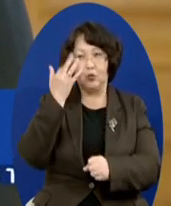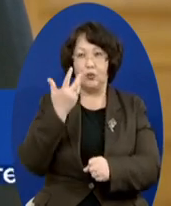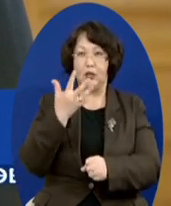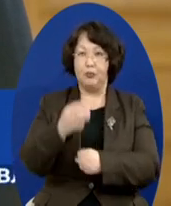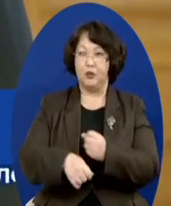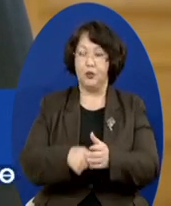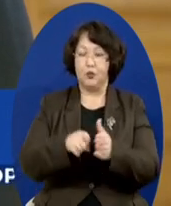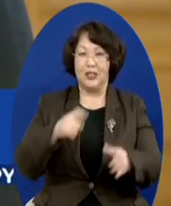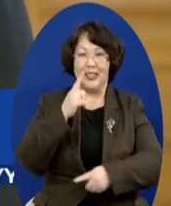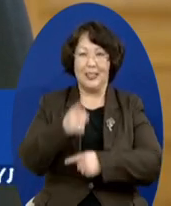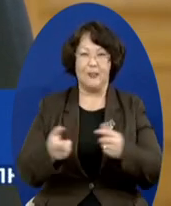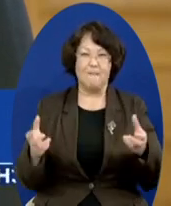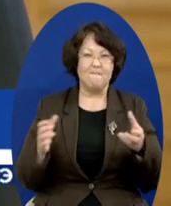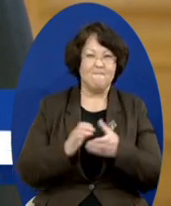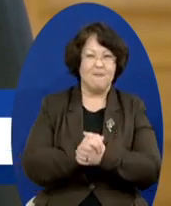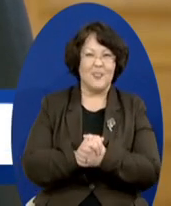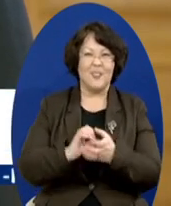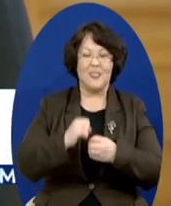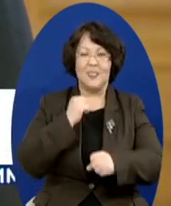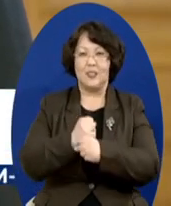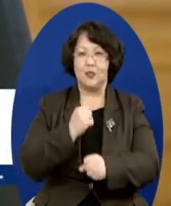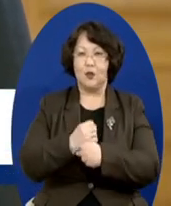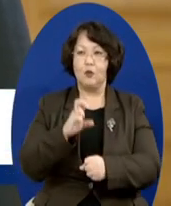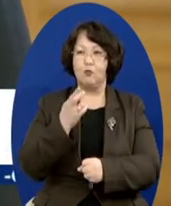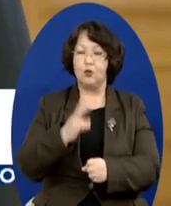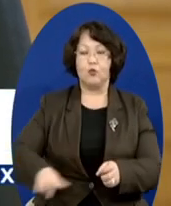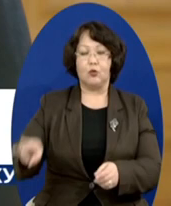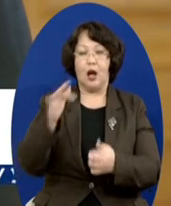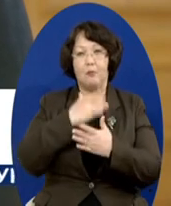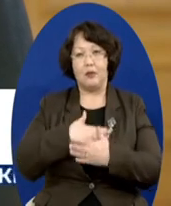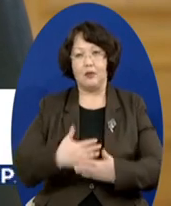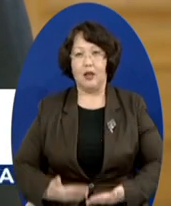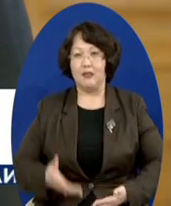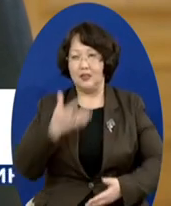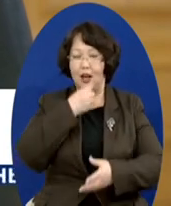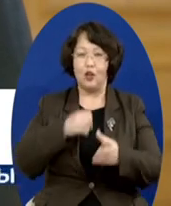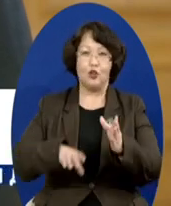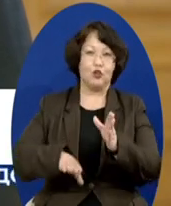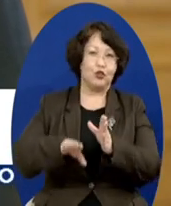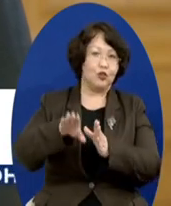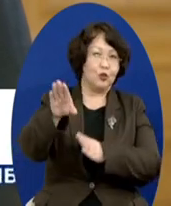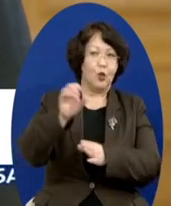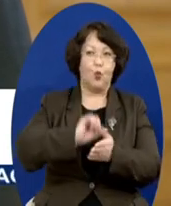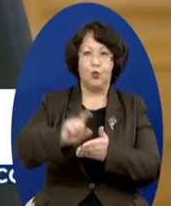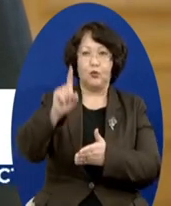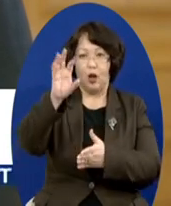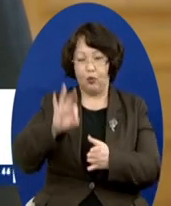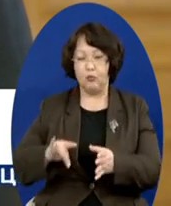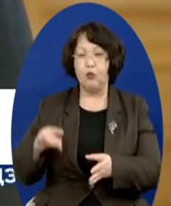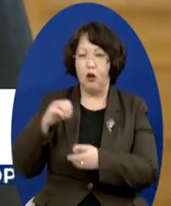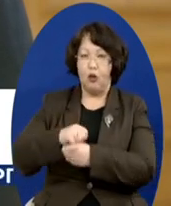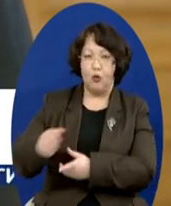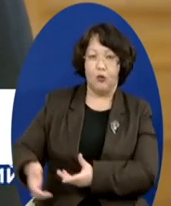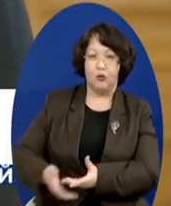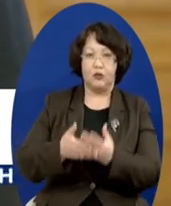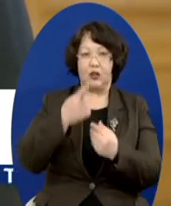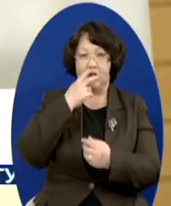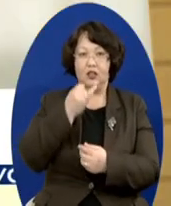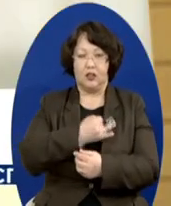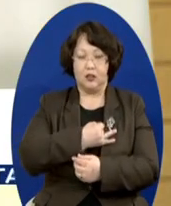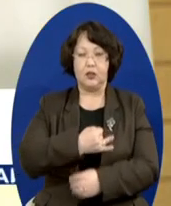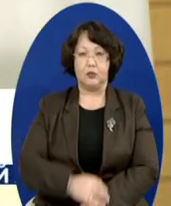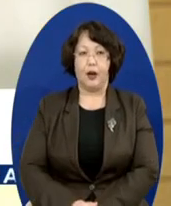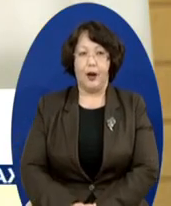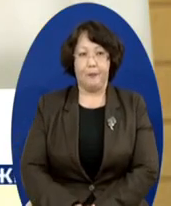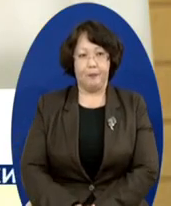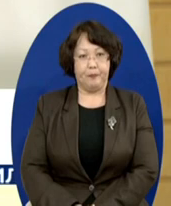цаунд Улаанбаатартай хөгжиж бүс нутгийн инх тайван хөгжил цэцгэлтэнд үнтэй хувь нэмэр оруулна гэдэгт бүрэн итгэлтэй